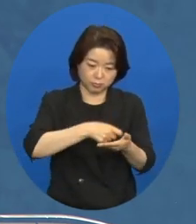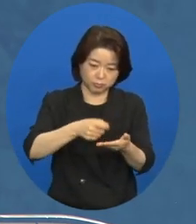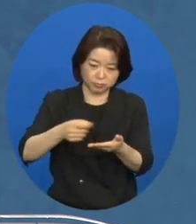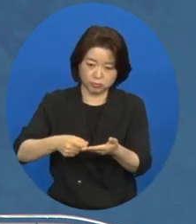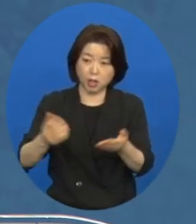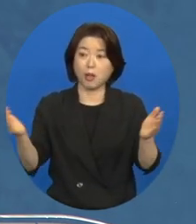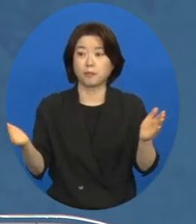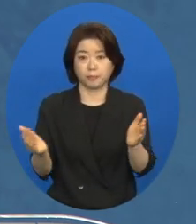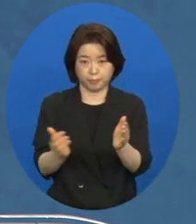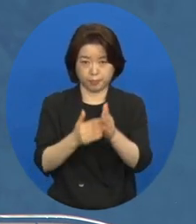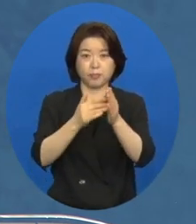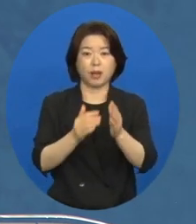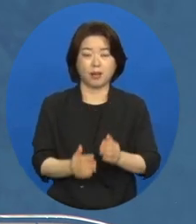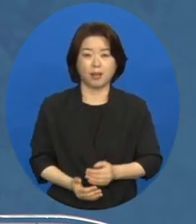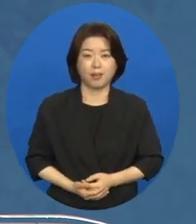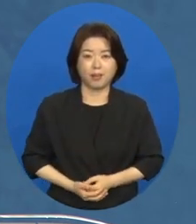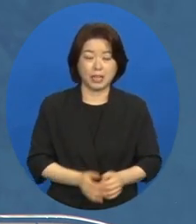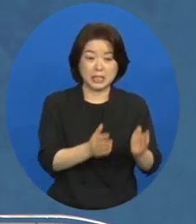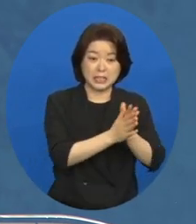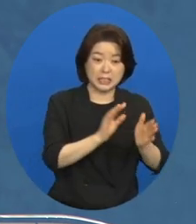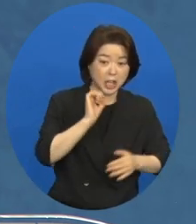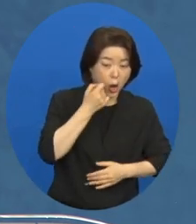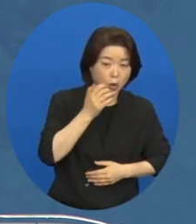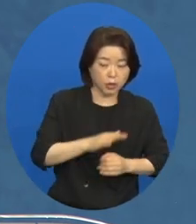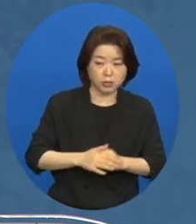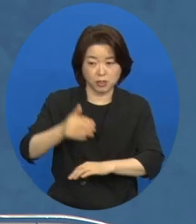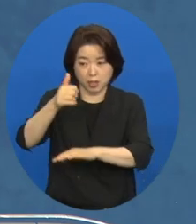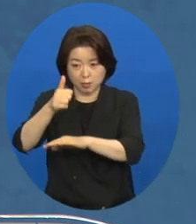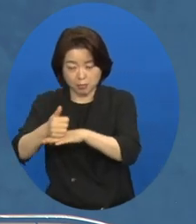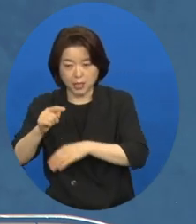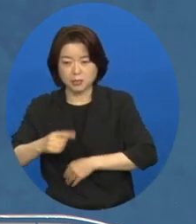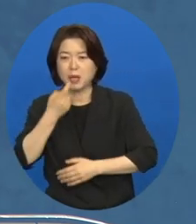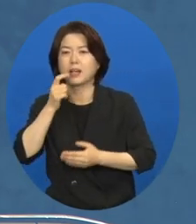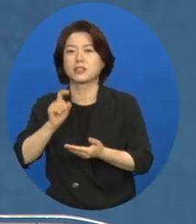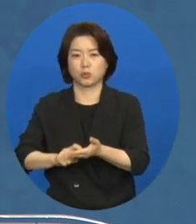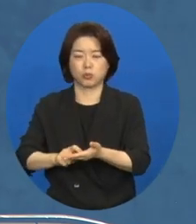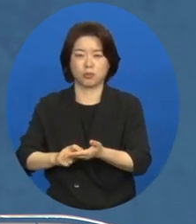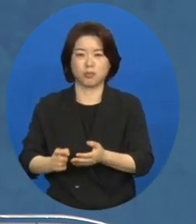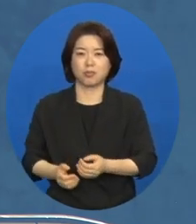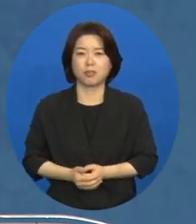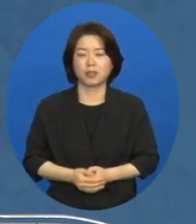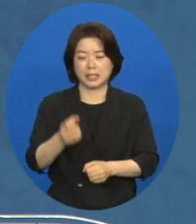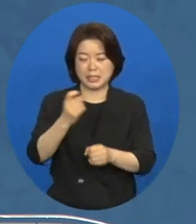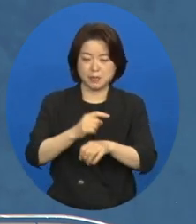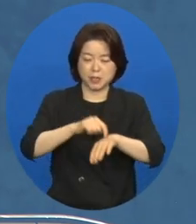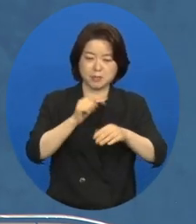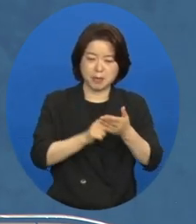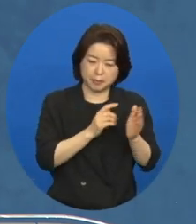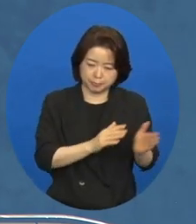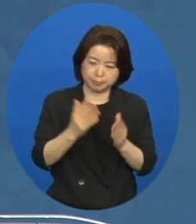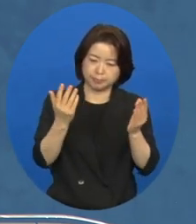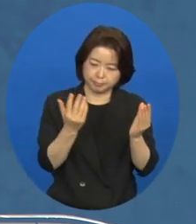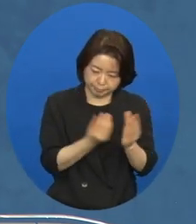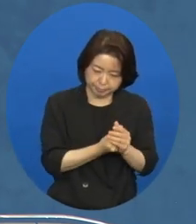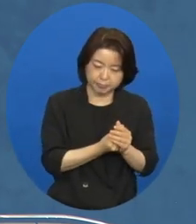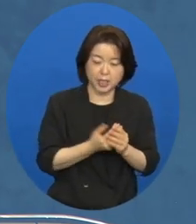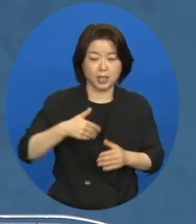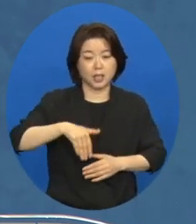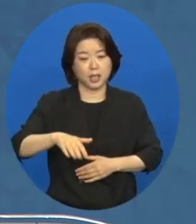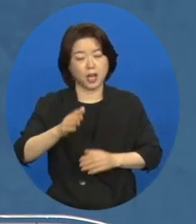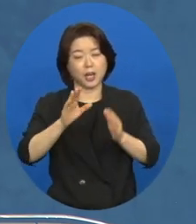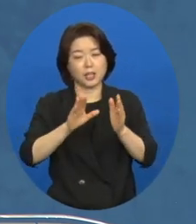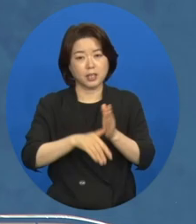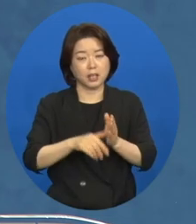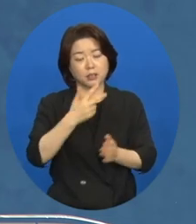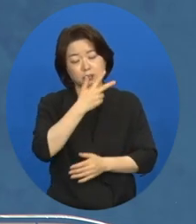마무리가 되었습니다. 시작은 어려웠는데 마무리는 참 쉽습니다. 이미 마음 정리가 되었기에 가는 길에는 잠이 쏟아질